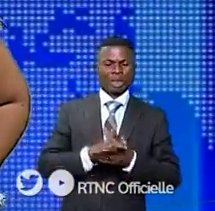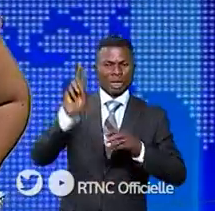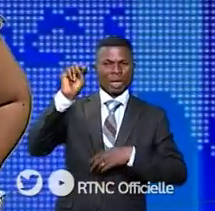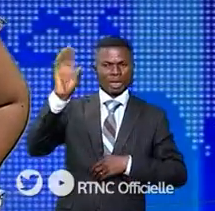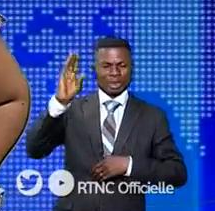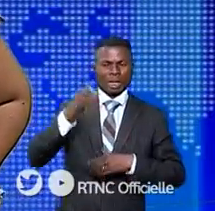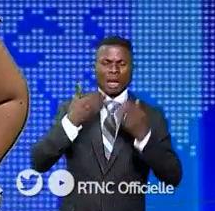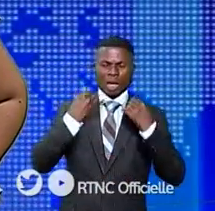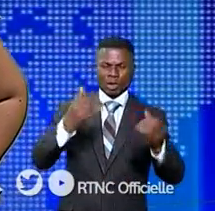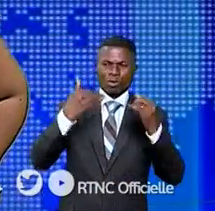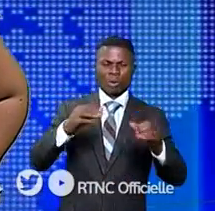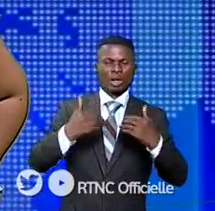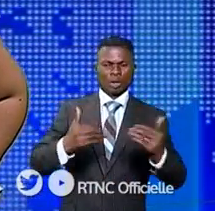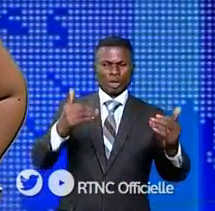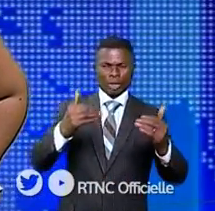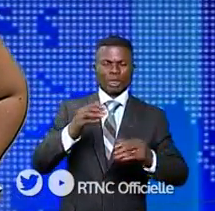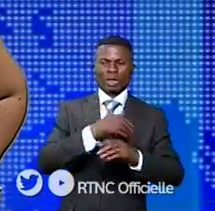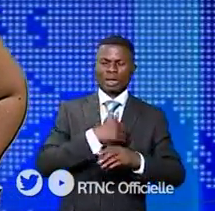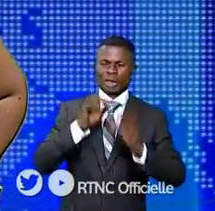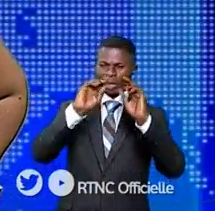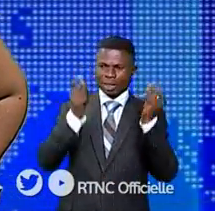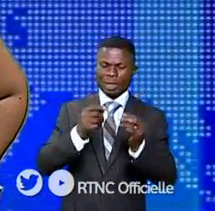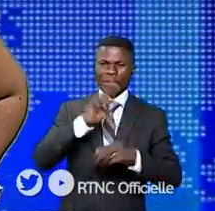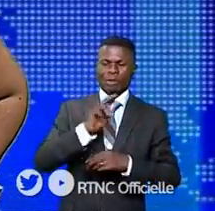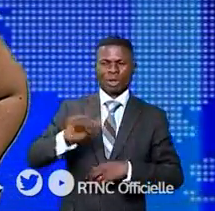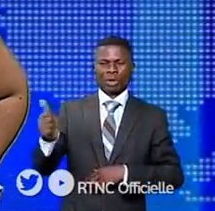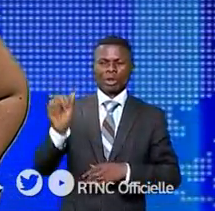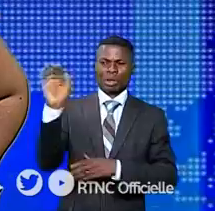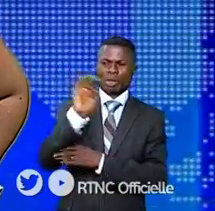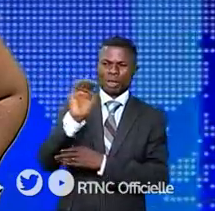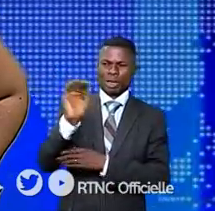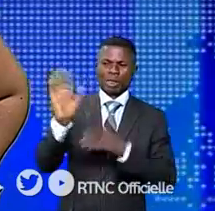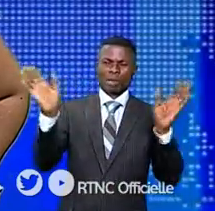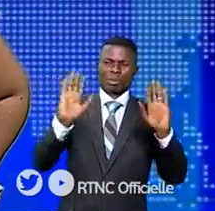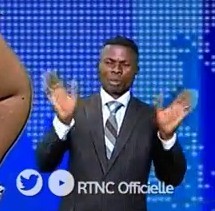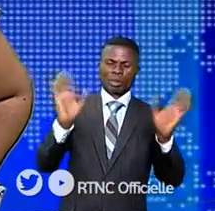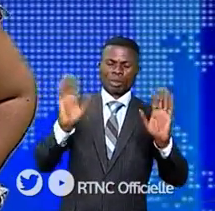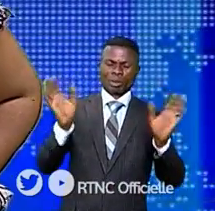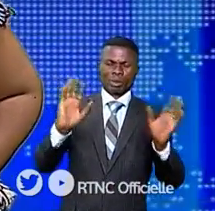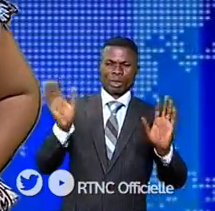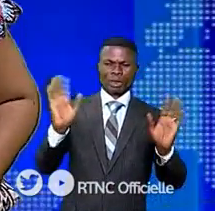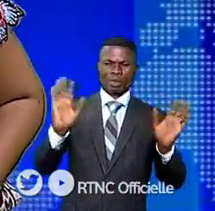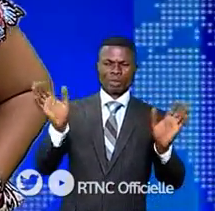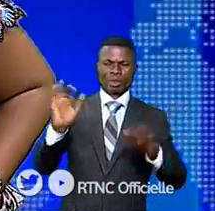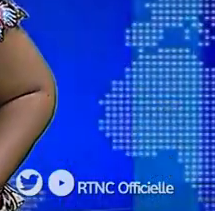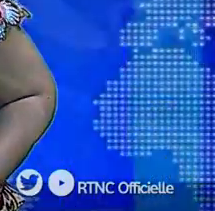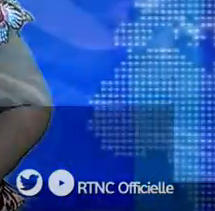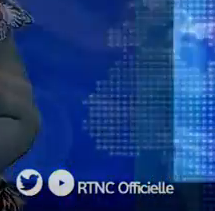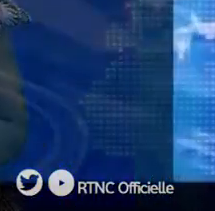RTNC. L'actualité continue sur nos antennes. Retrouvez à 22h. Joël Makela, excellent début de week-end à tous. Au revoir.